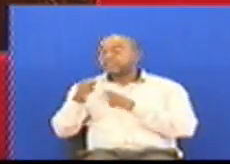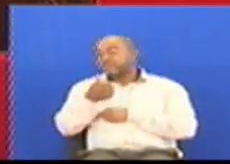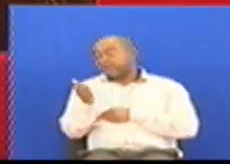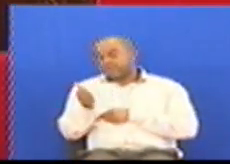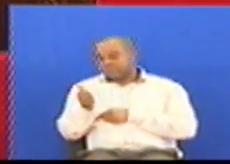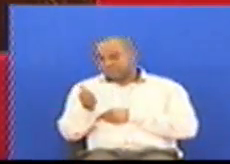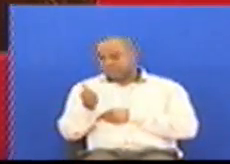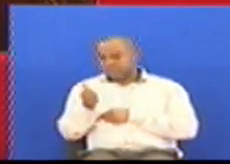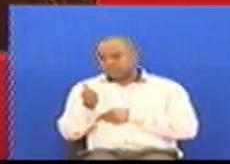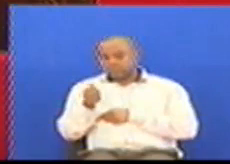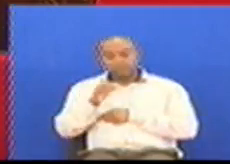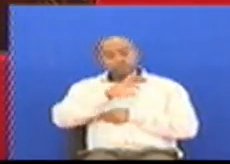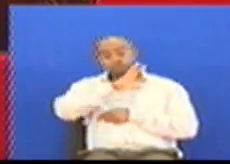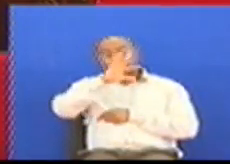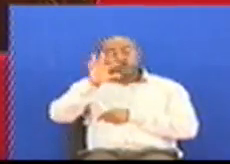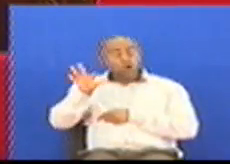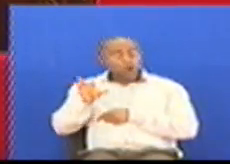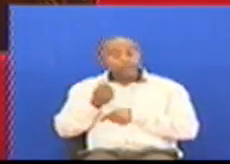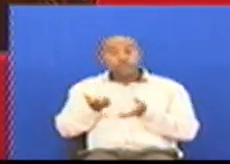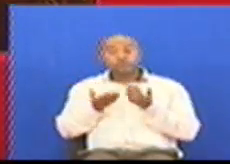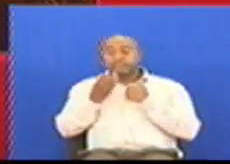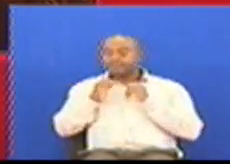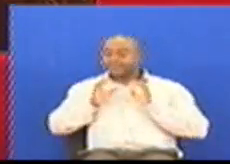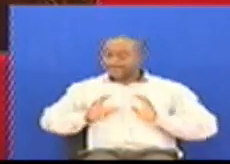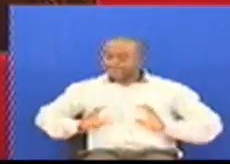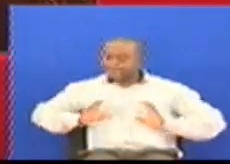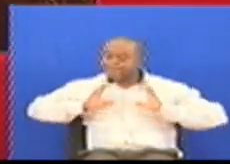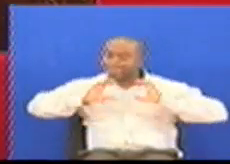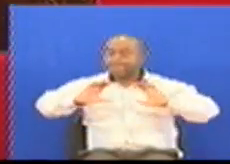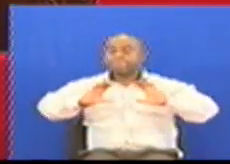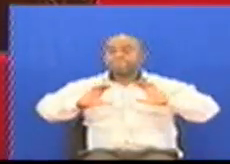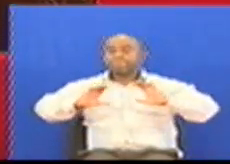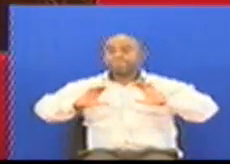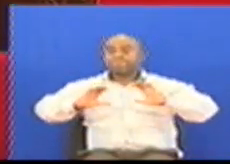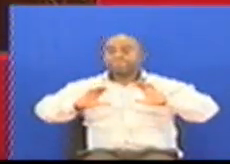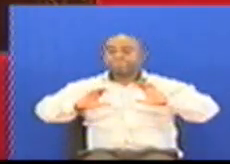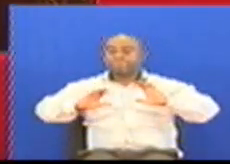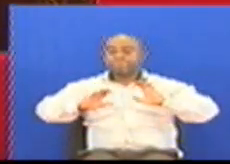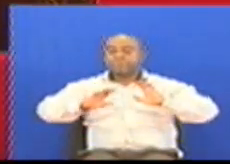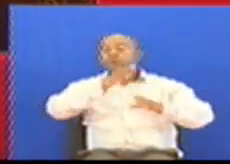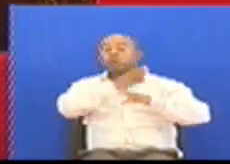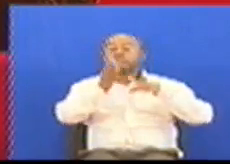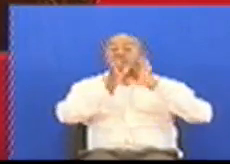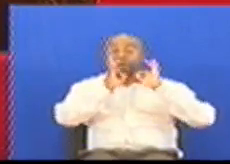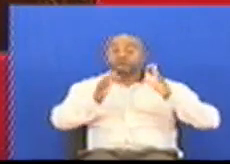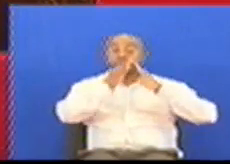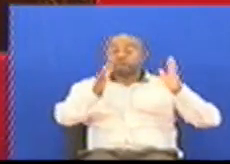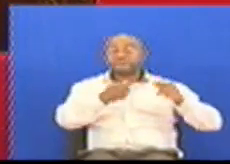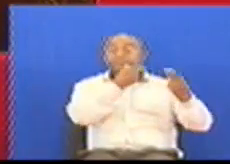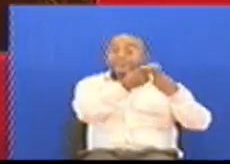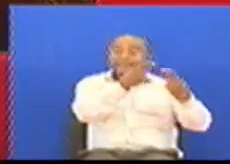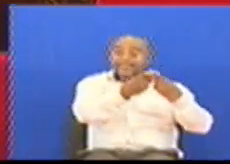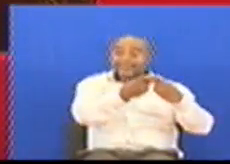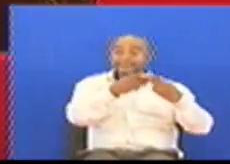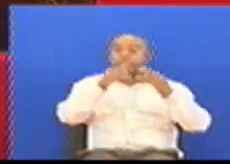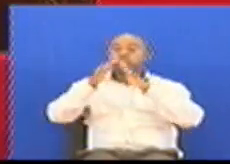yote haya yanahitaji fedha sasa hivi ili kuweza kukamilisha, kwa sababu watumishi wetu wamekuwa na upungufu mkubwa wa nyumba